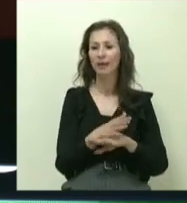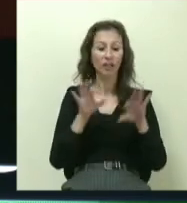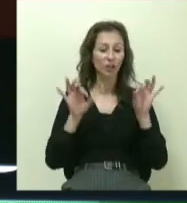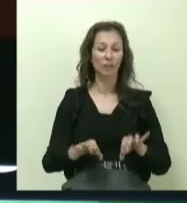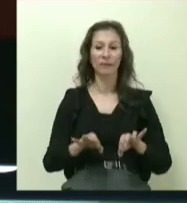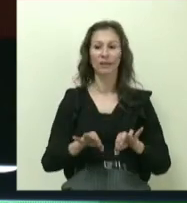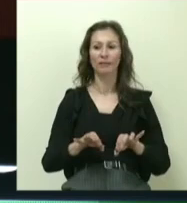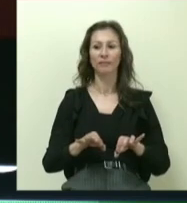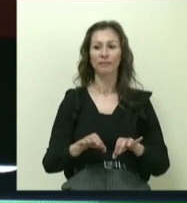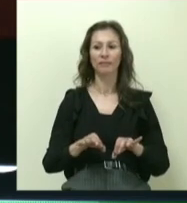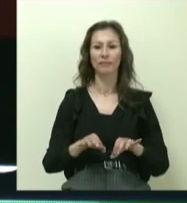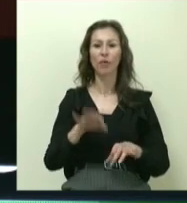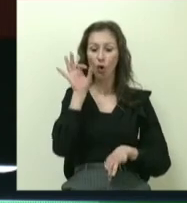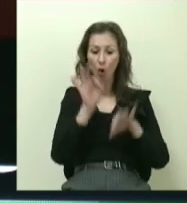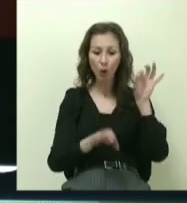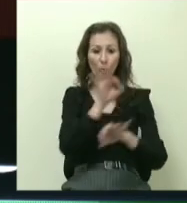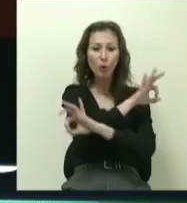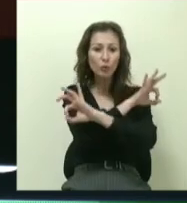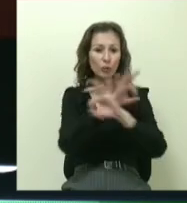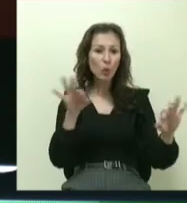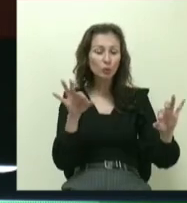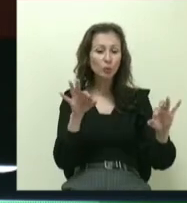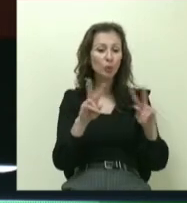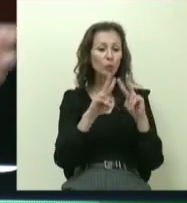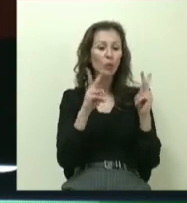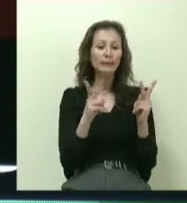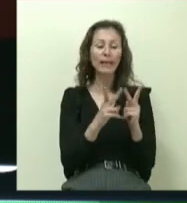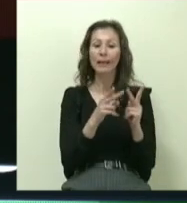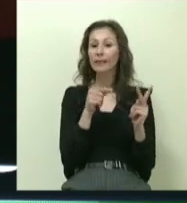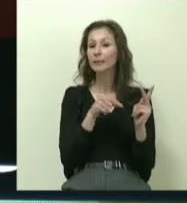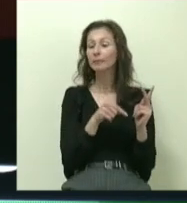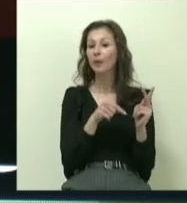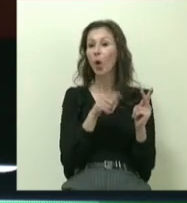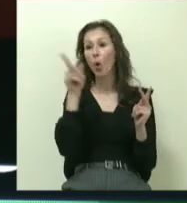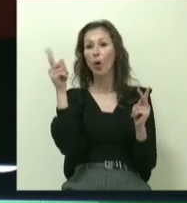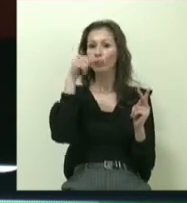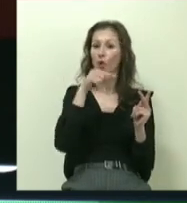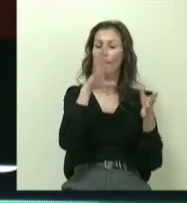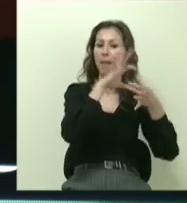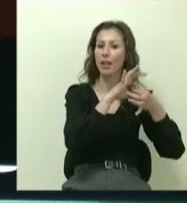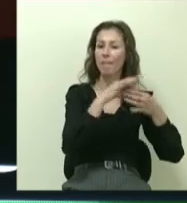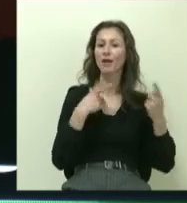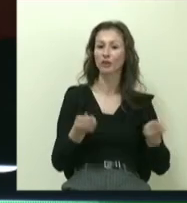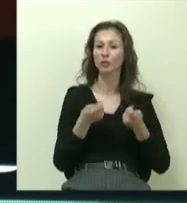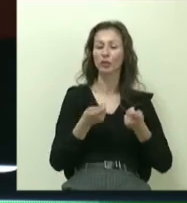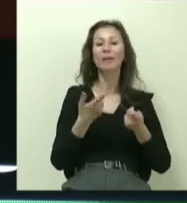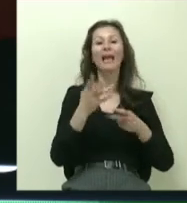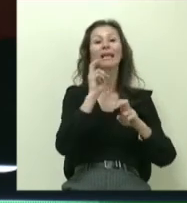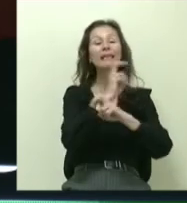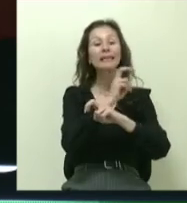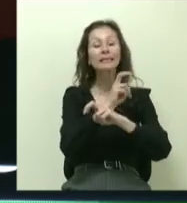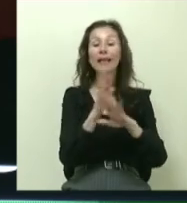şimdi kontrolsüz Küreselleşmenin Buradan oraya bağlamak istiyorum riskleri